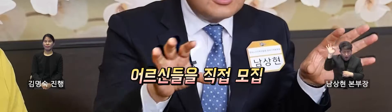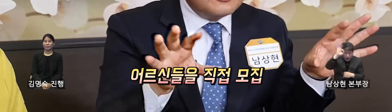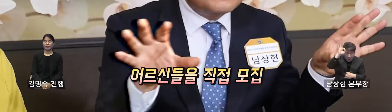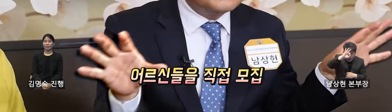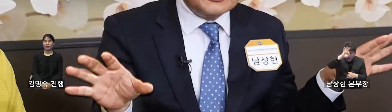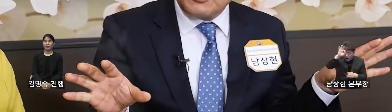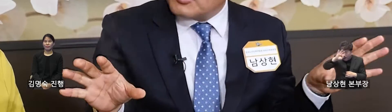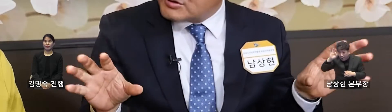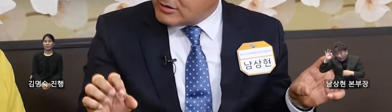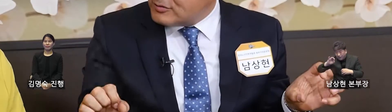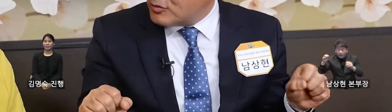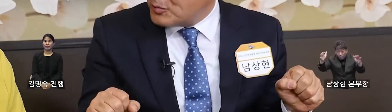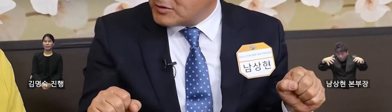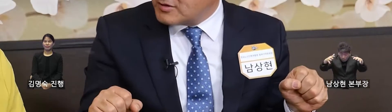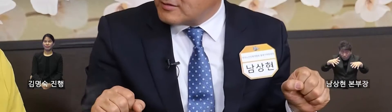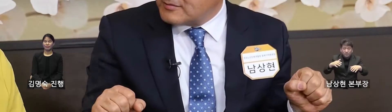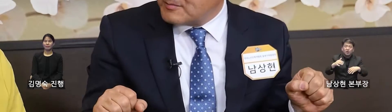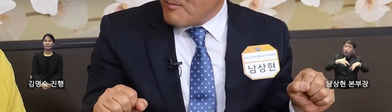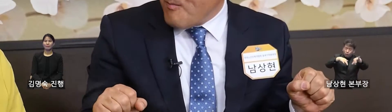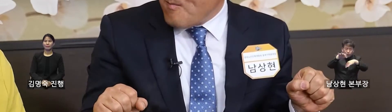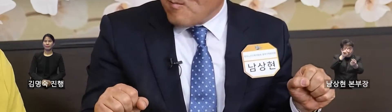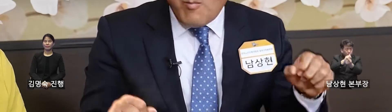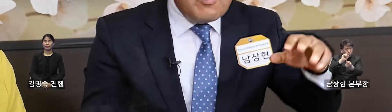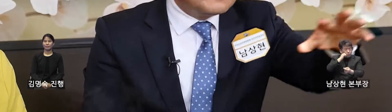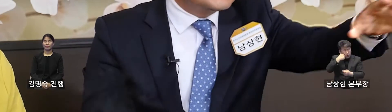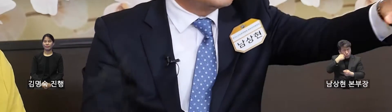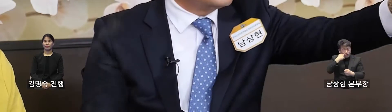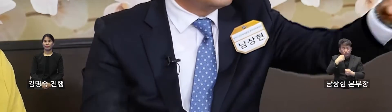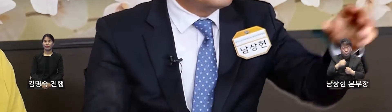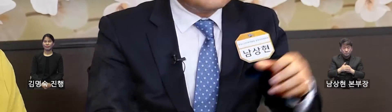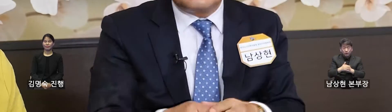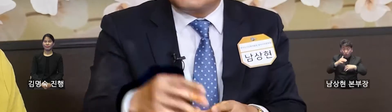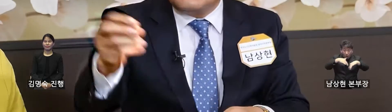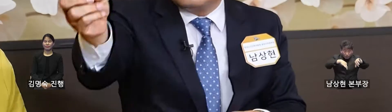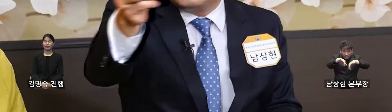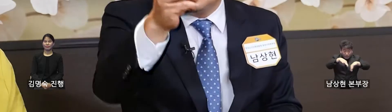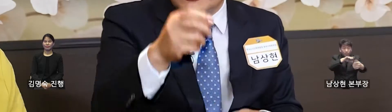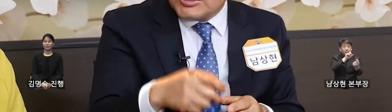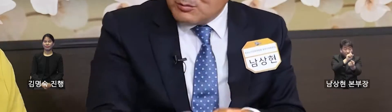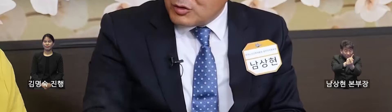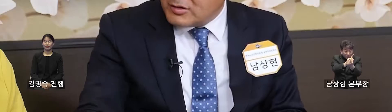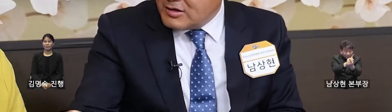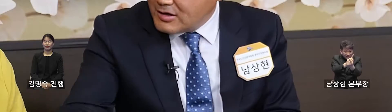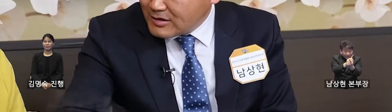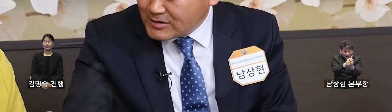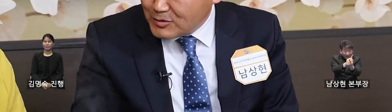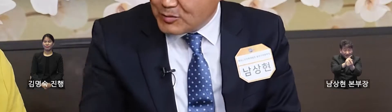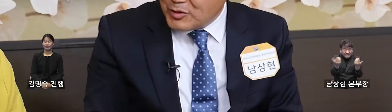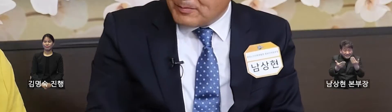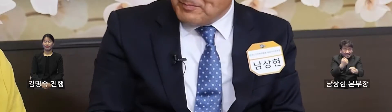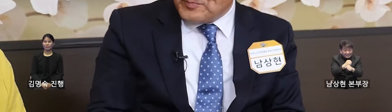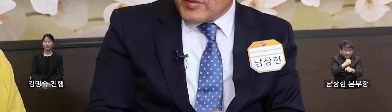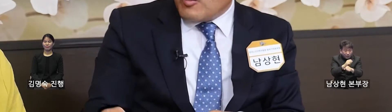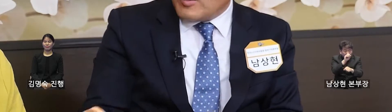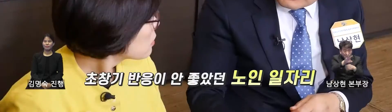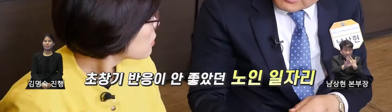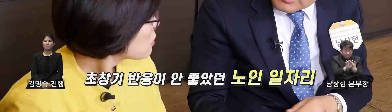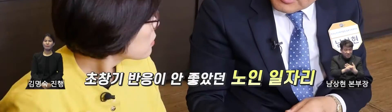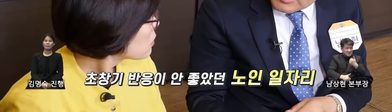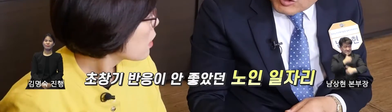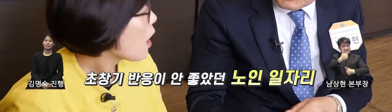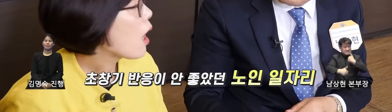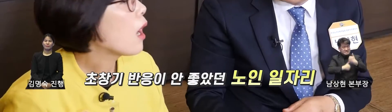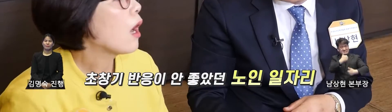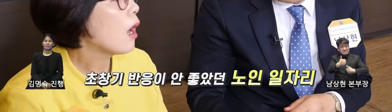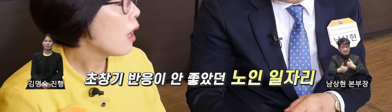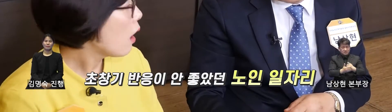어르신들을 길거리에 가면서 찾을 수가 없잖아요. 이렇게 다니면서 길 지나가시는 분한테 일하러 세우면